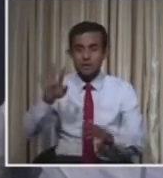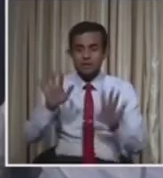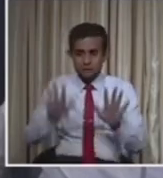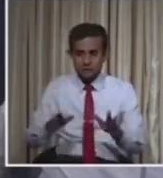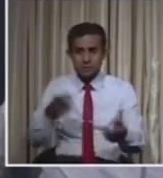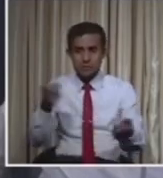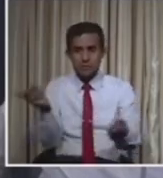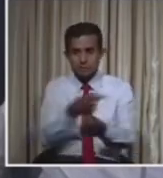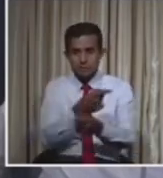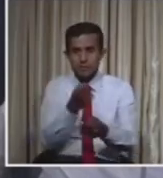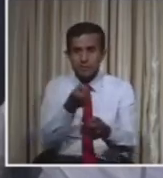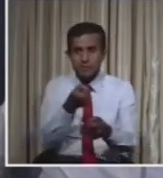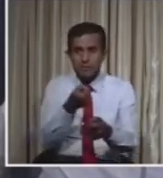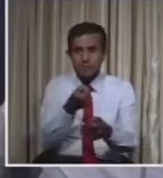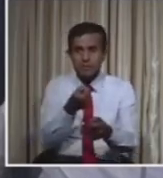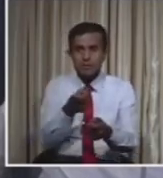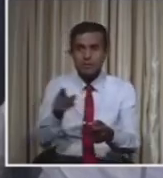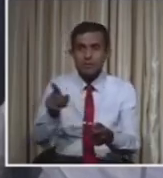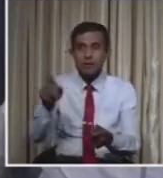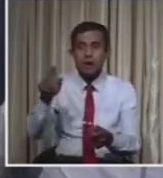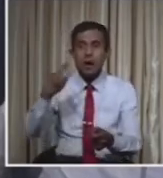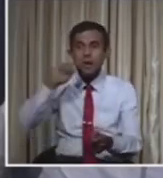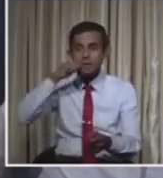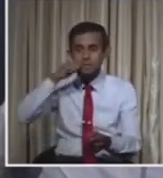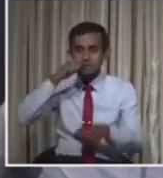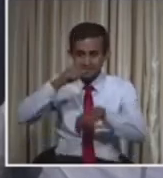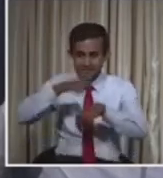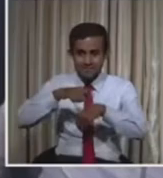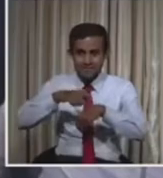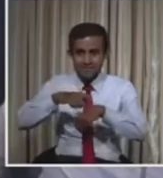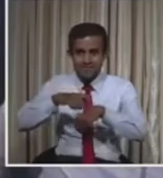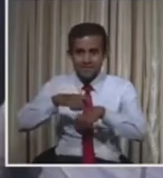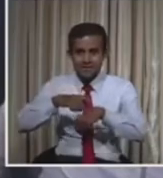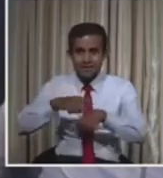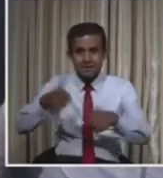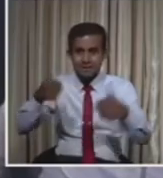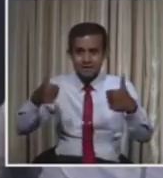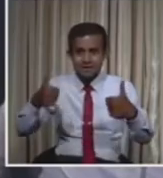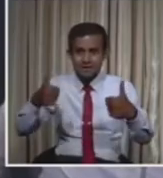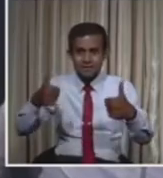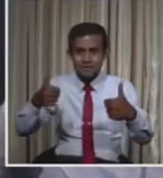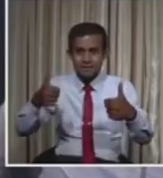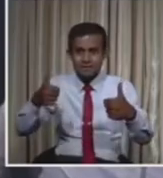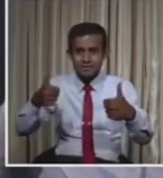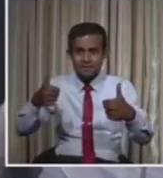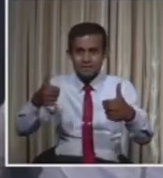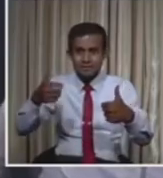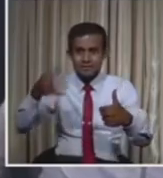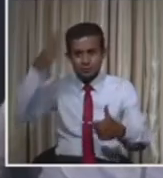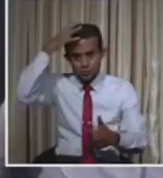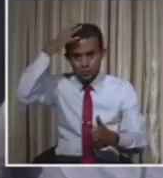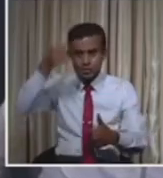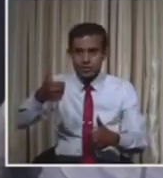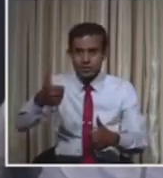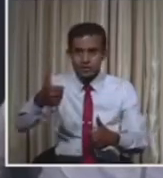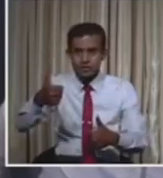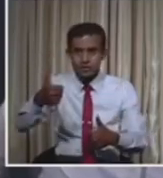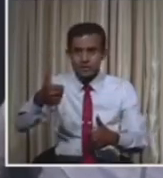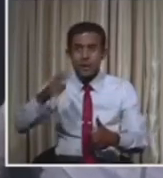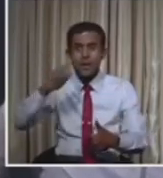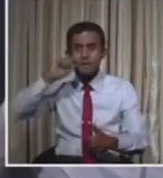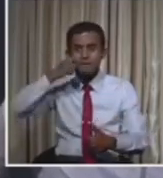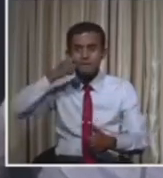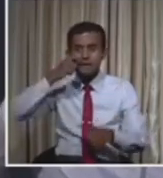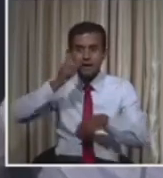මරා දහන්න කියලා කාගේ කාලේද පියානෝගේ කාලේ නේද හරි නේද තොප්පිය හරි නේ මේ